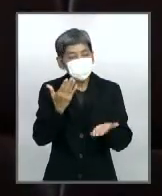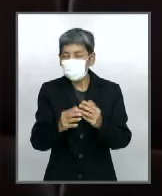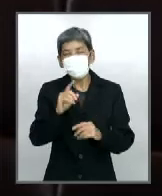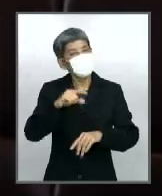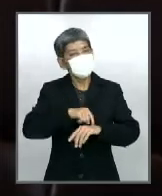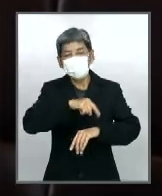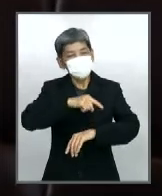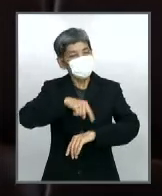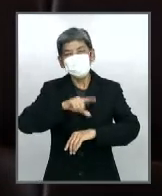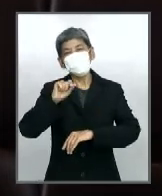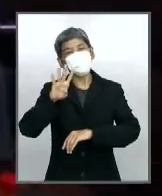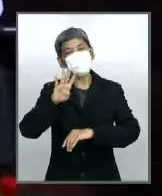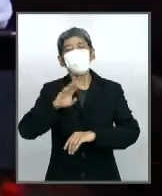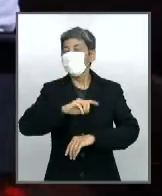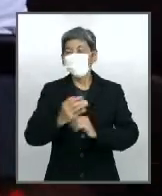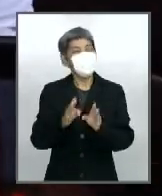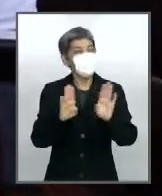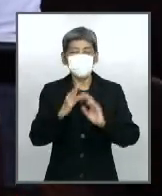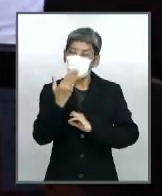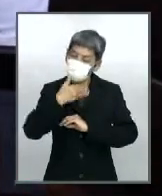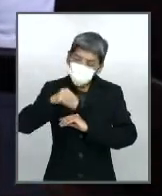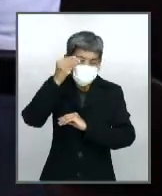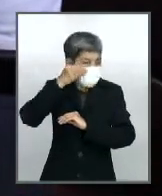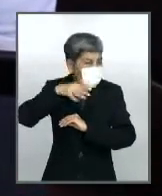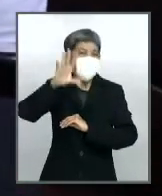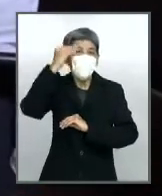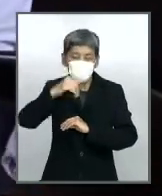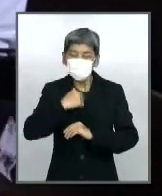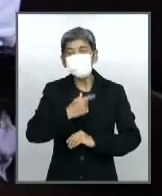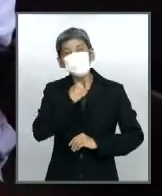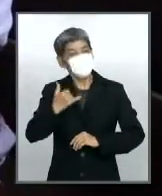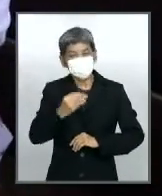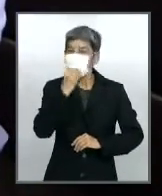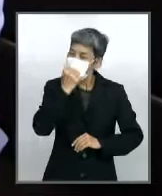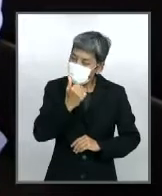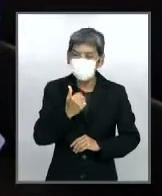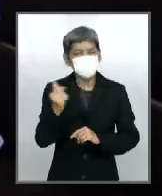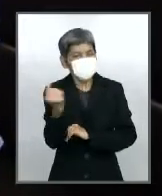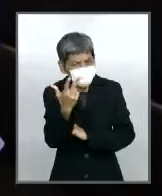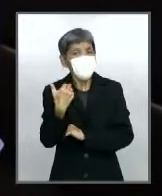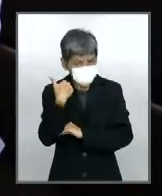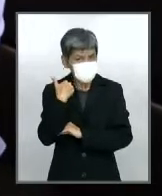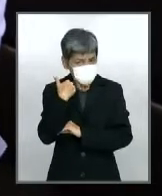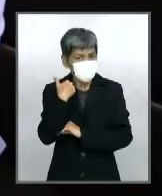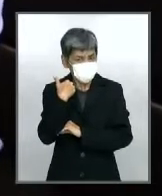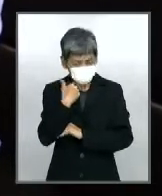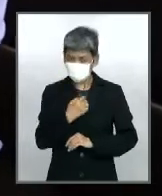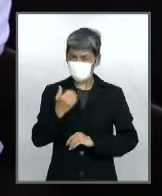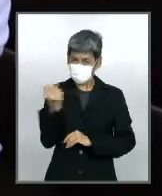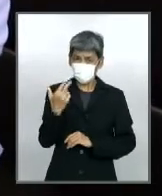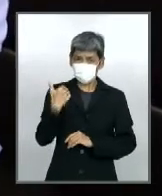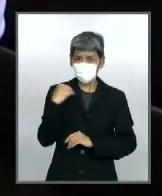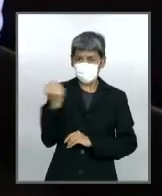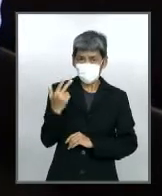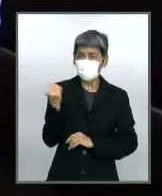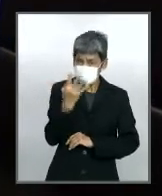ก็24ชั่วโมงเหมือนกัน เปิด24ชั่วโมงนะคะมาได้ตลอดเวลาตื่นแล้วหิวก็มาเลย ใช่ตีสามก็มีคนสั่งนะ ตกใ